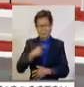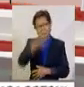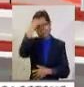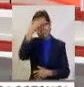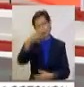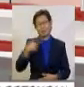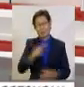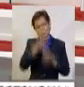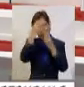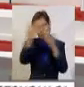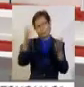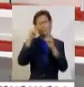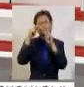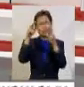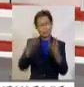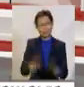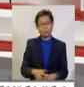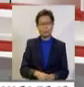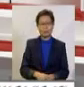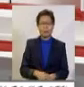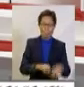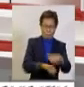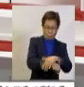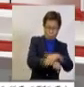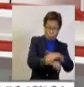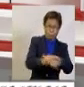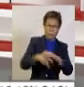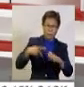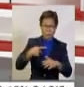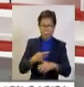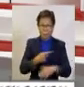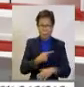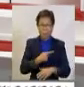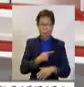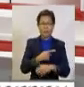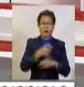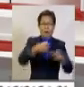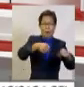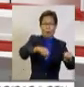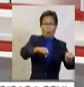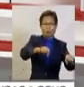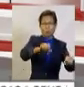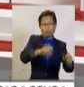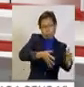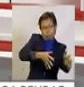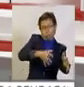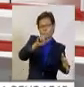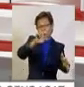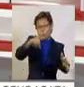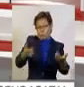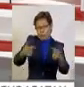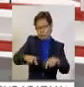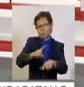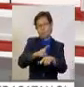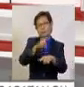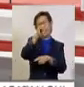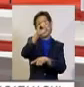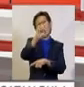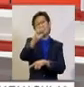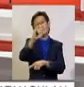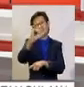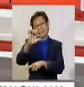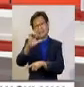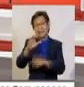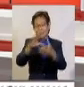maklumkan kepada penonton. Mm-hmm. Bukan sahaja bola sepak tapi juga mengenai MotoGP yang berlangsung pada hari ini. Mm-hmm. Yang tengah meriah berlangsung di Sepang. Ya, betul. Dan